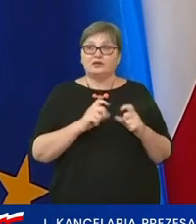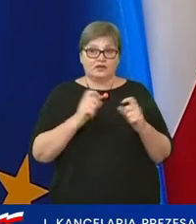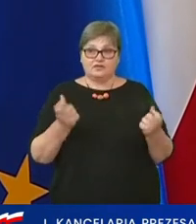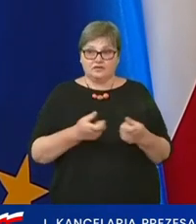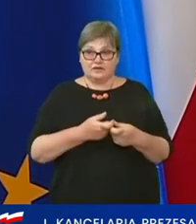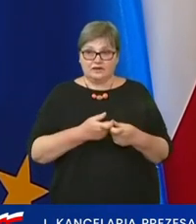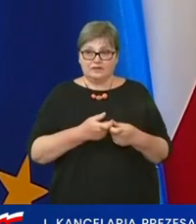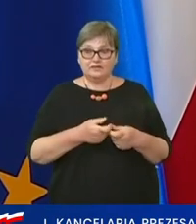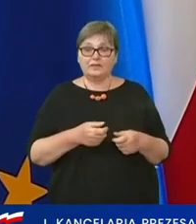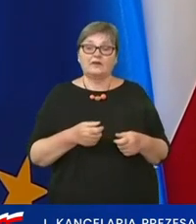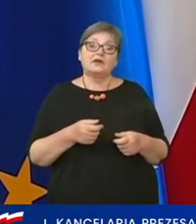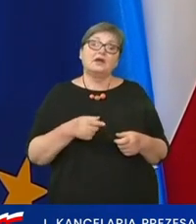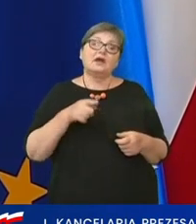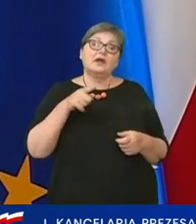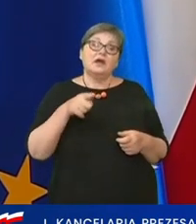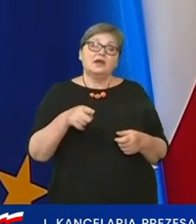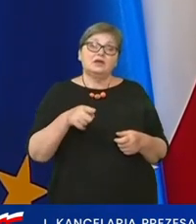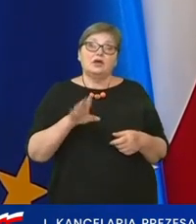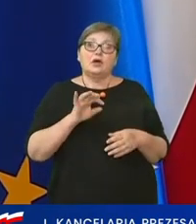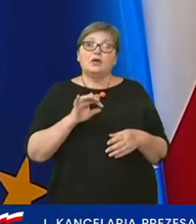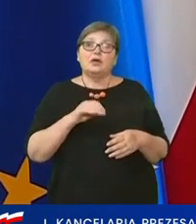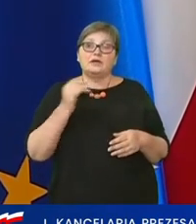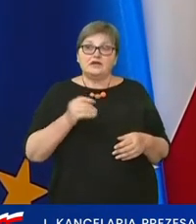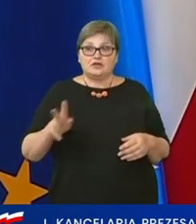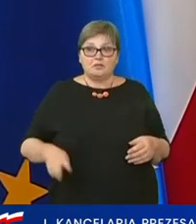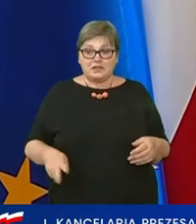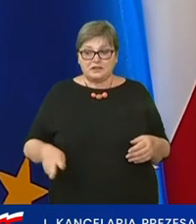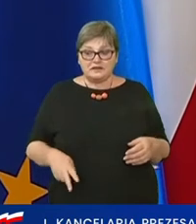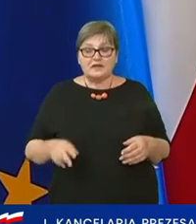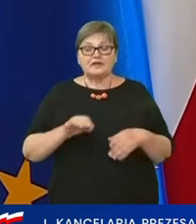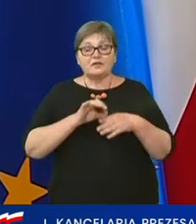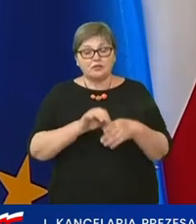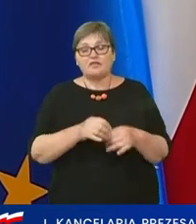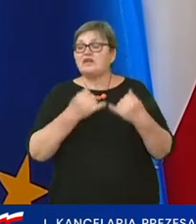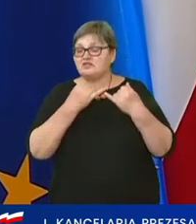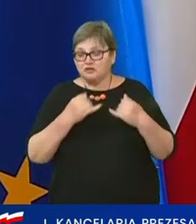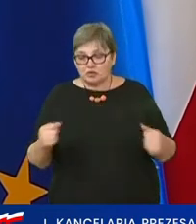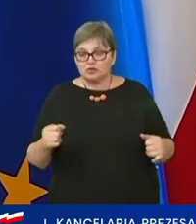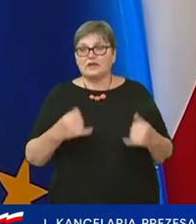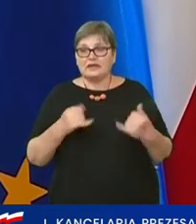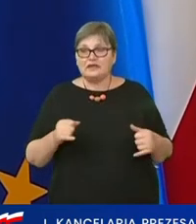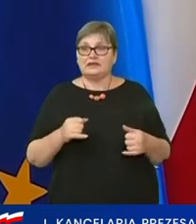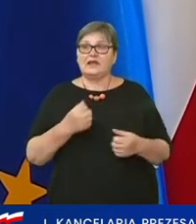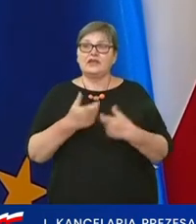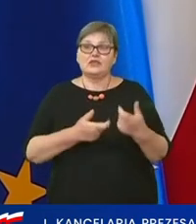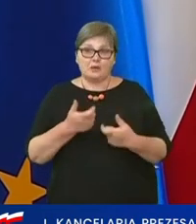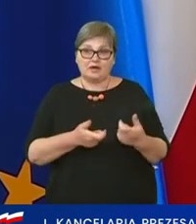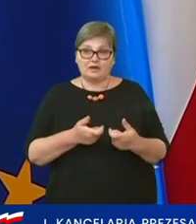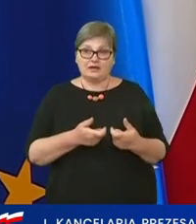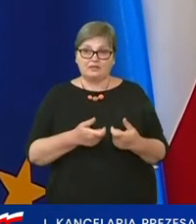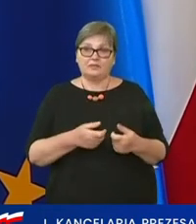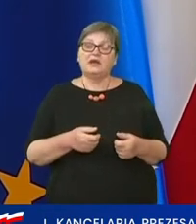działania które są prowadzone przez nasze ministerstwo i przy wsparciu funduszy europejskich mówimy o